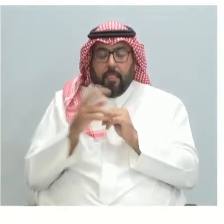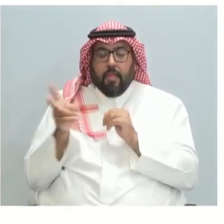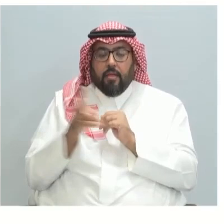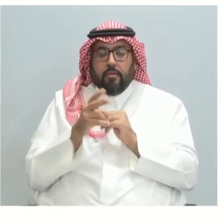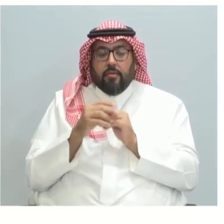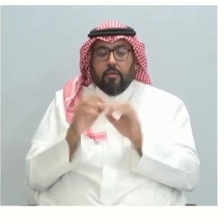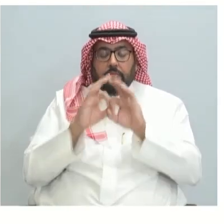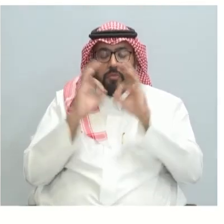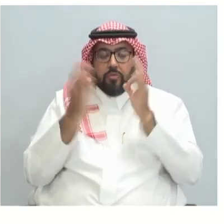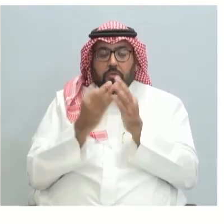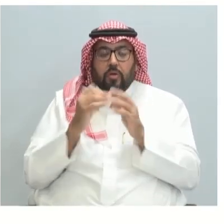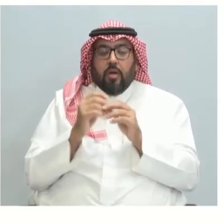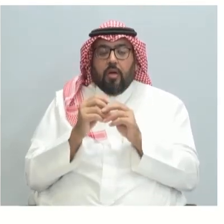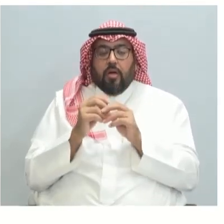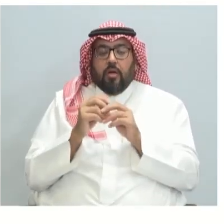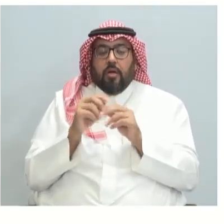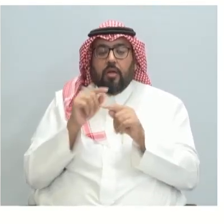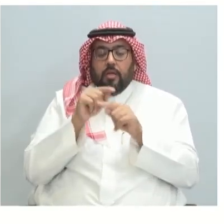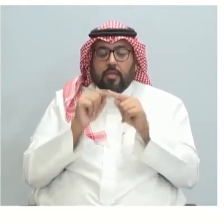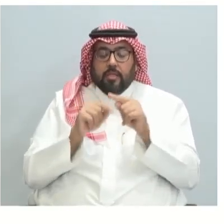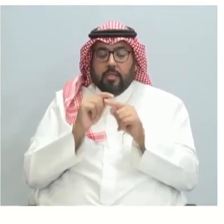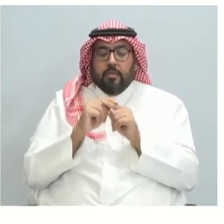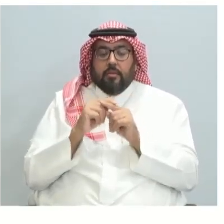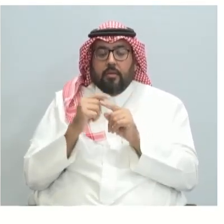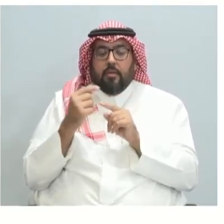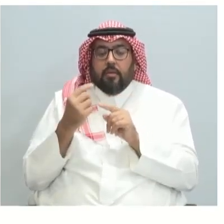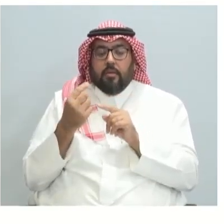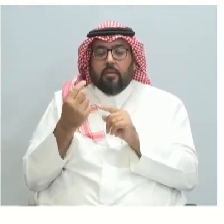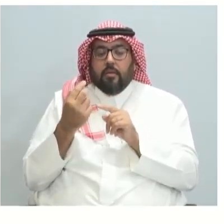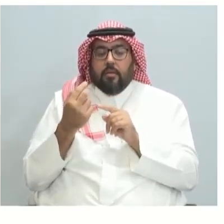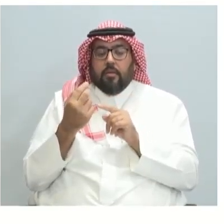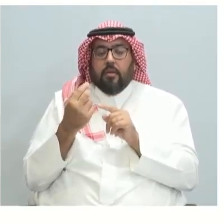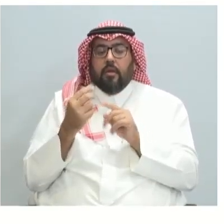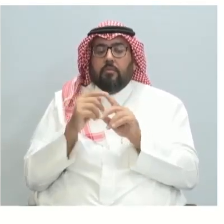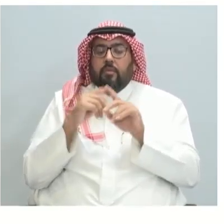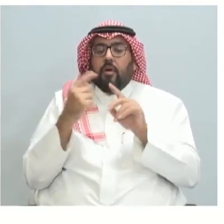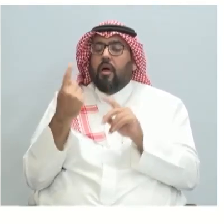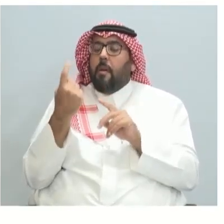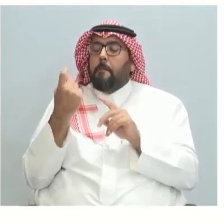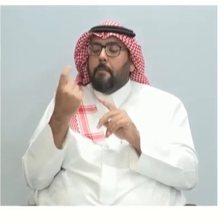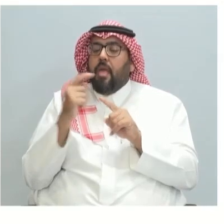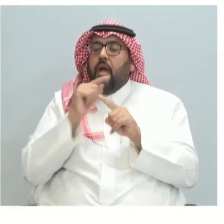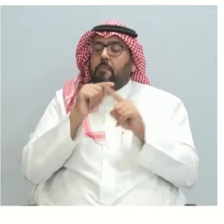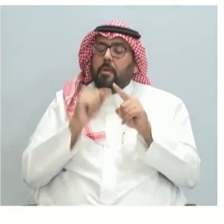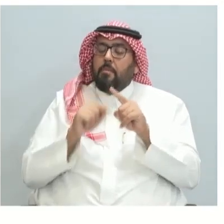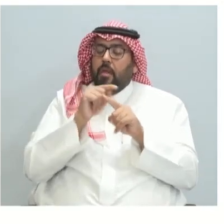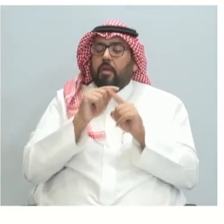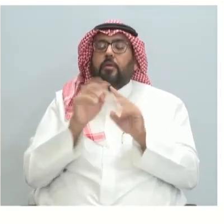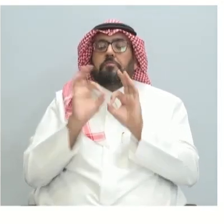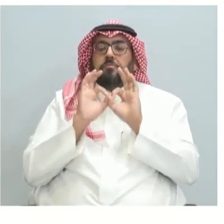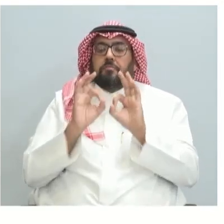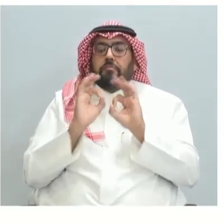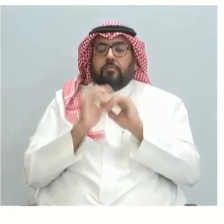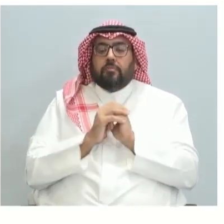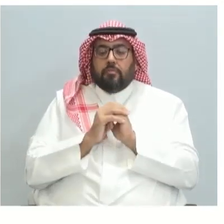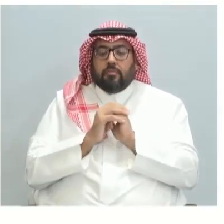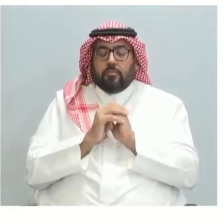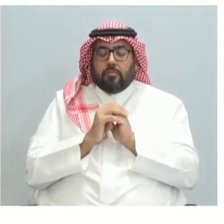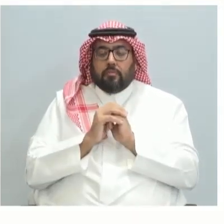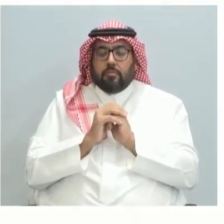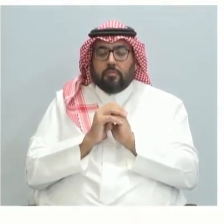اولا مجموع هذه النسب نعم مجموعها جميعا 78 + 21 + 1 في المئه تساوي مئه في